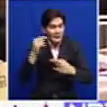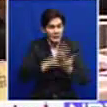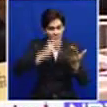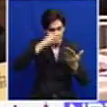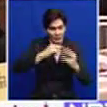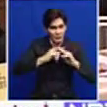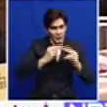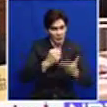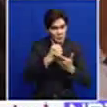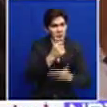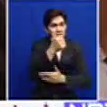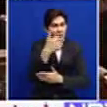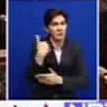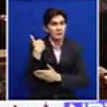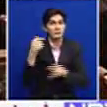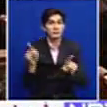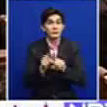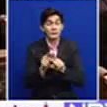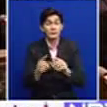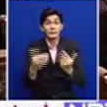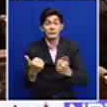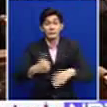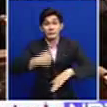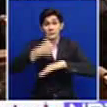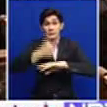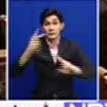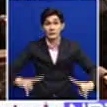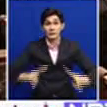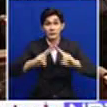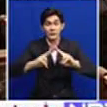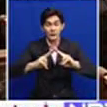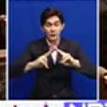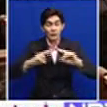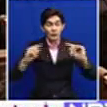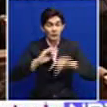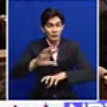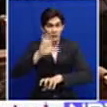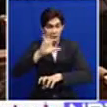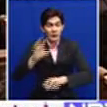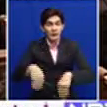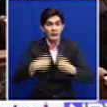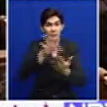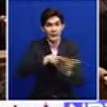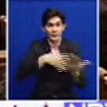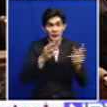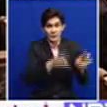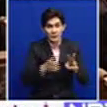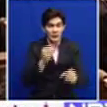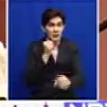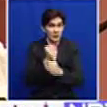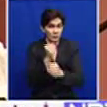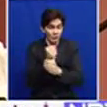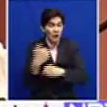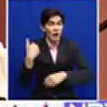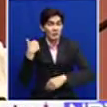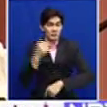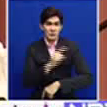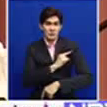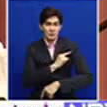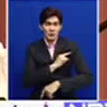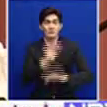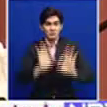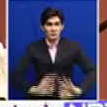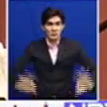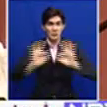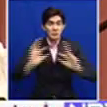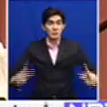ามพลเอกอนุพงษ์เผ่าจินดารัฐมนตรีว่าการกระทรวงมหาดไทยได้มอบนโยบายและแนวทางการขับเคลื่อนภารกิจสำคัญของกระท